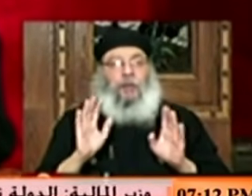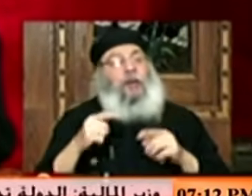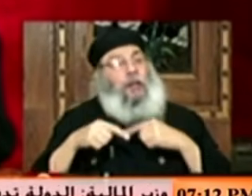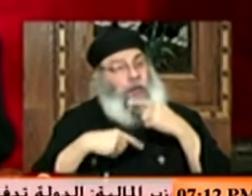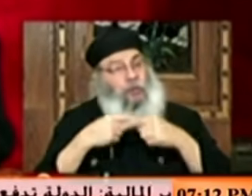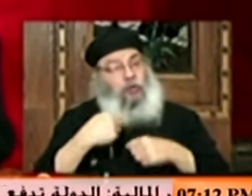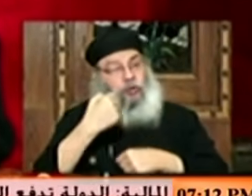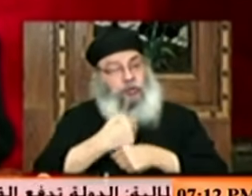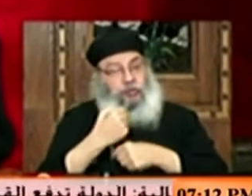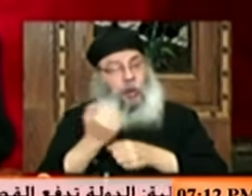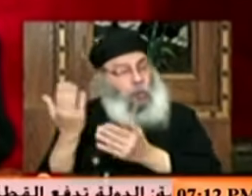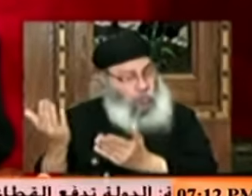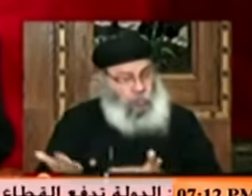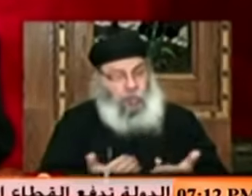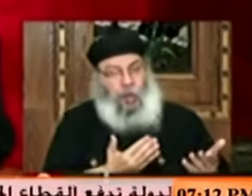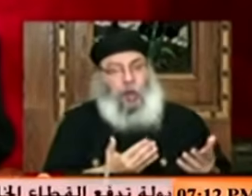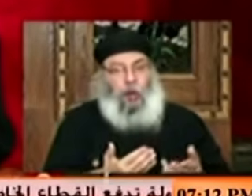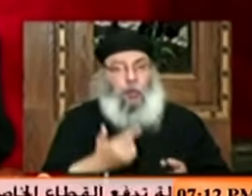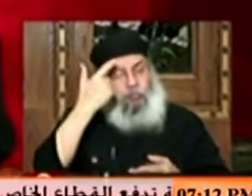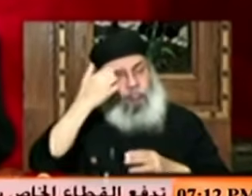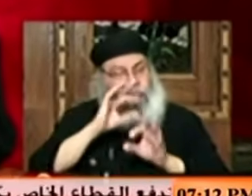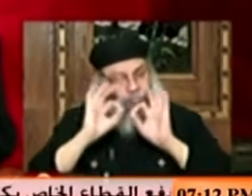ائتوا تعالوا